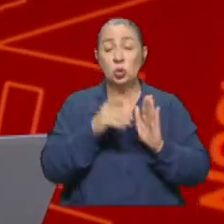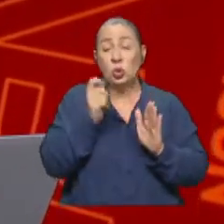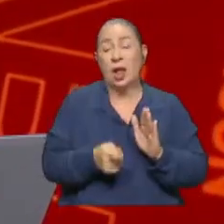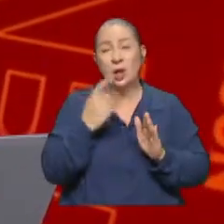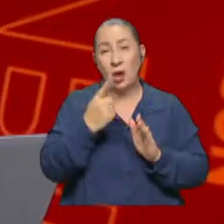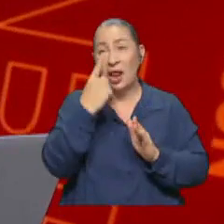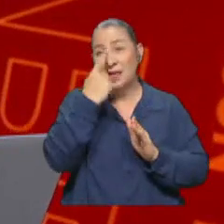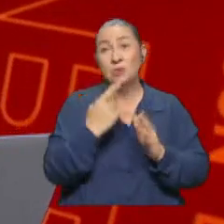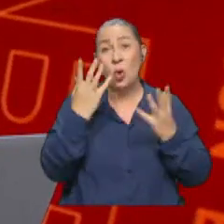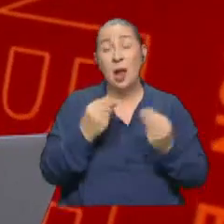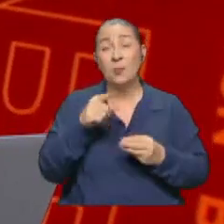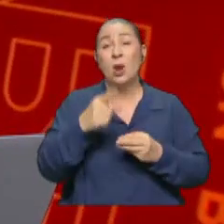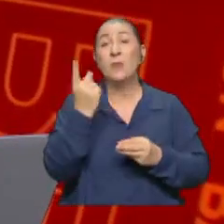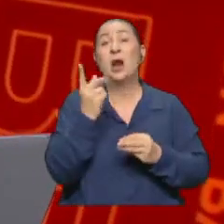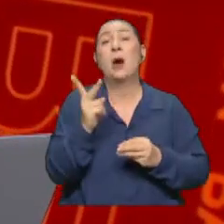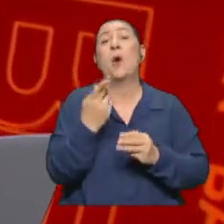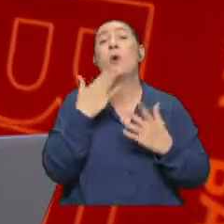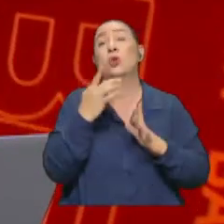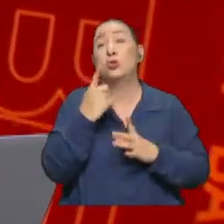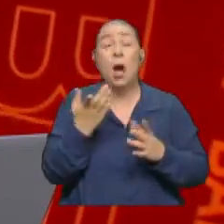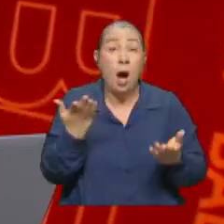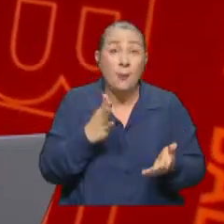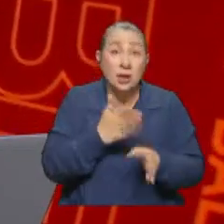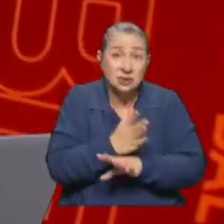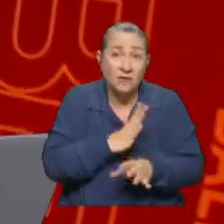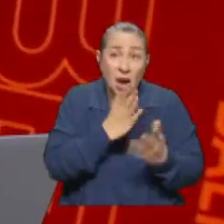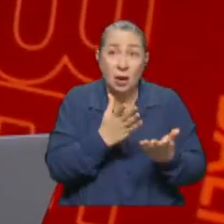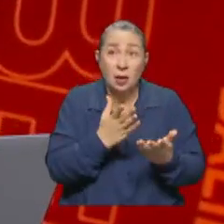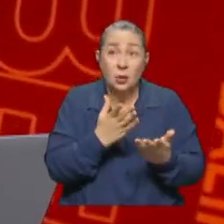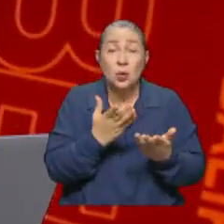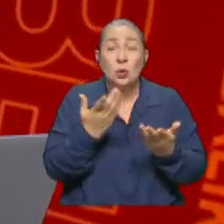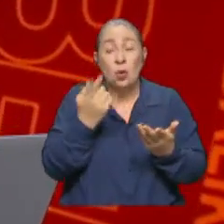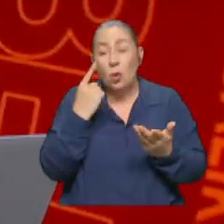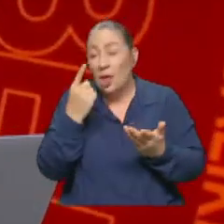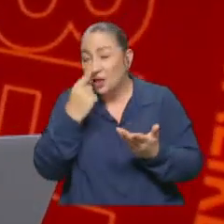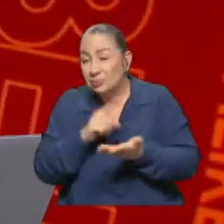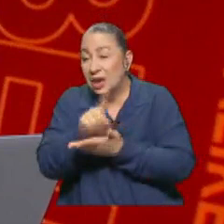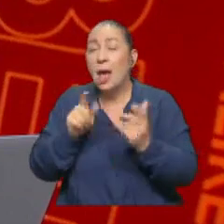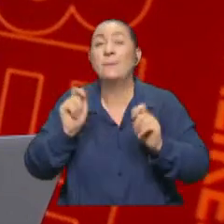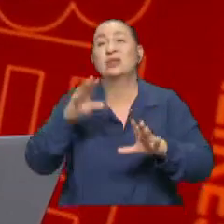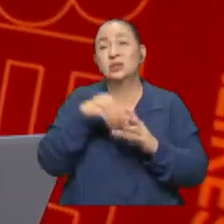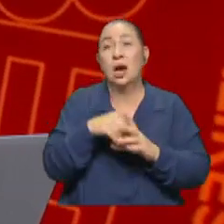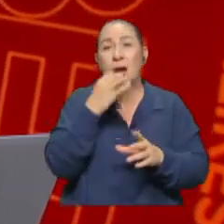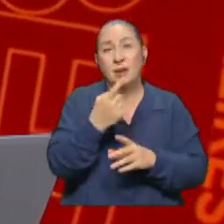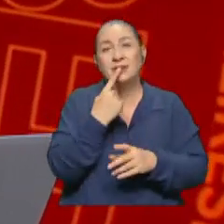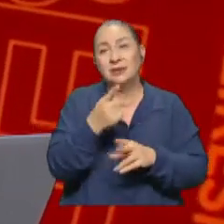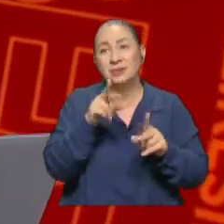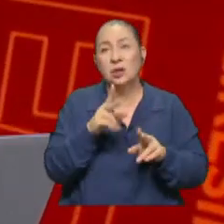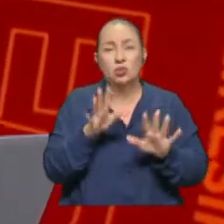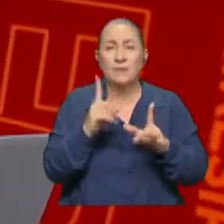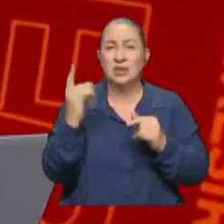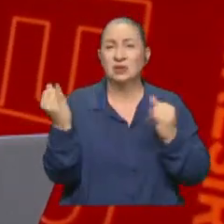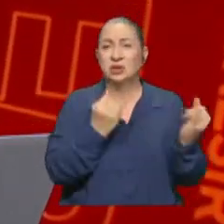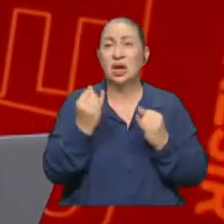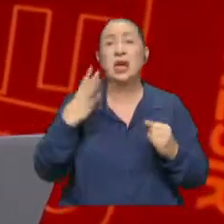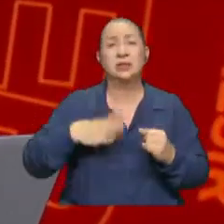gereği resmi olarak böyle bir rapor yok diyor. Ama aslında var, usul yönünden yok. Dediğimiz gibi haberde de aktardık, garip bir